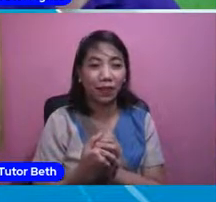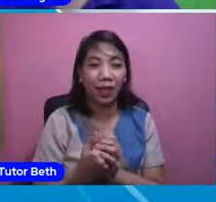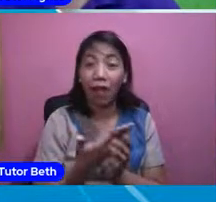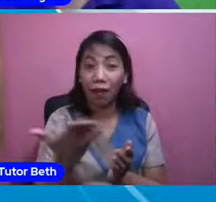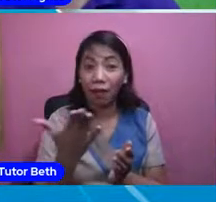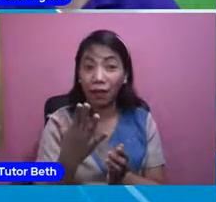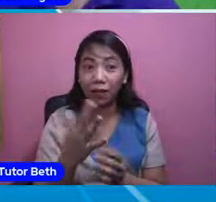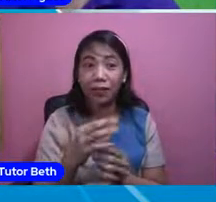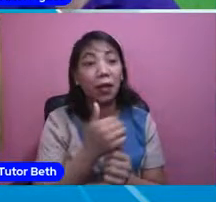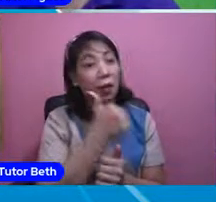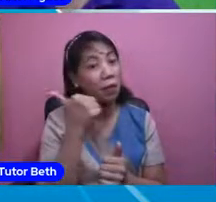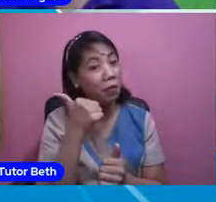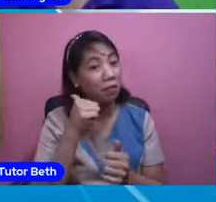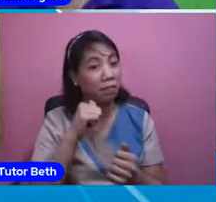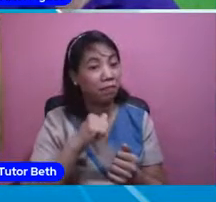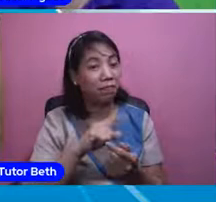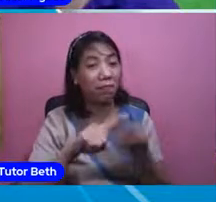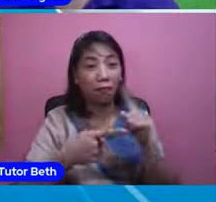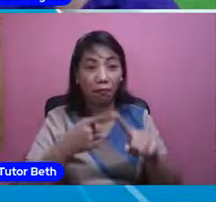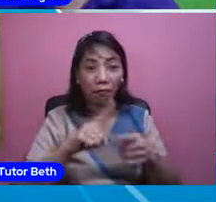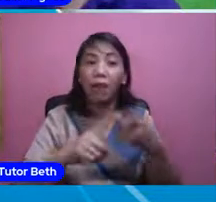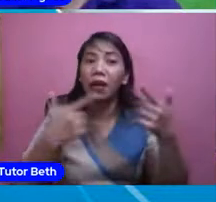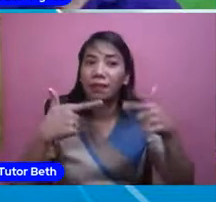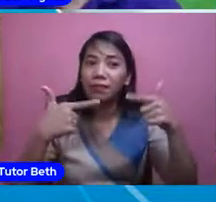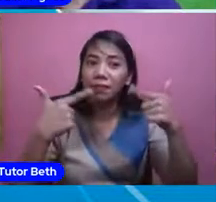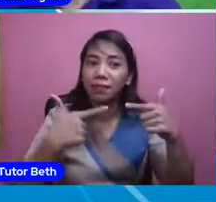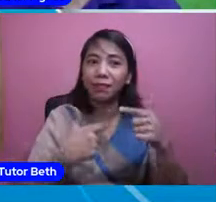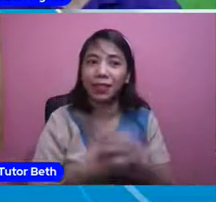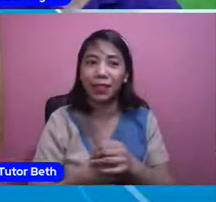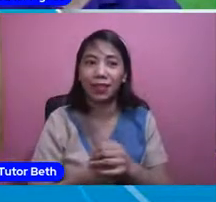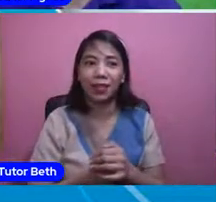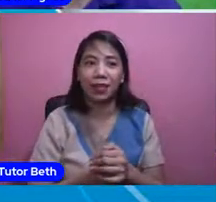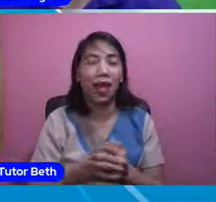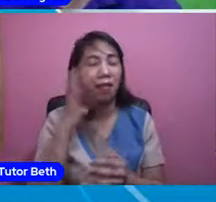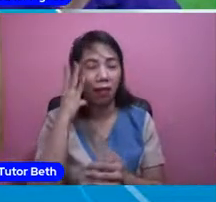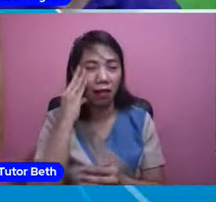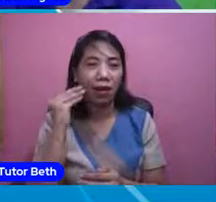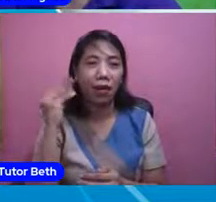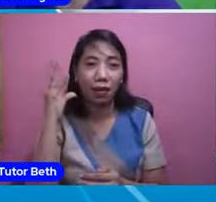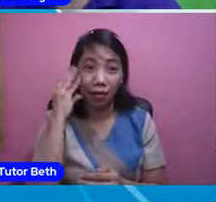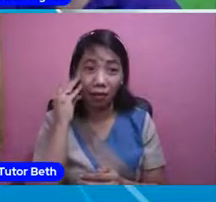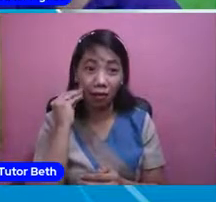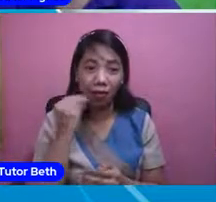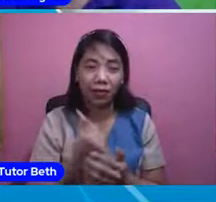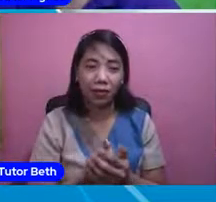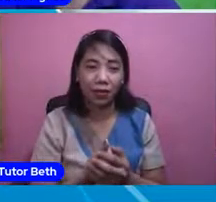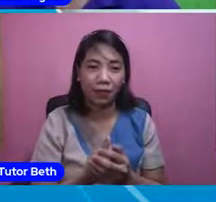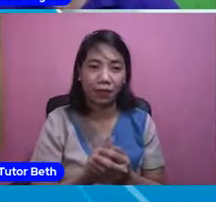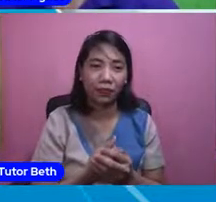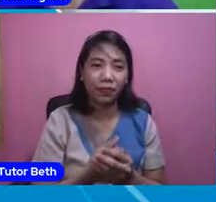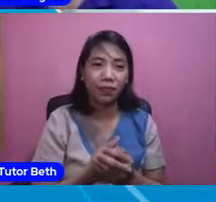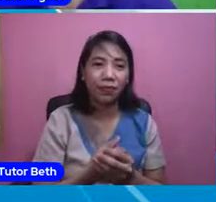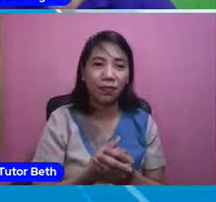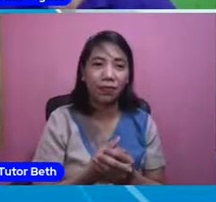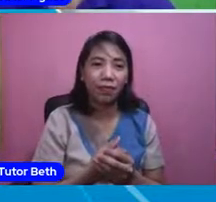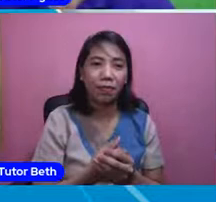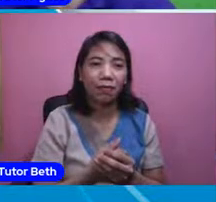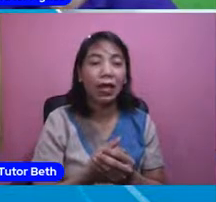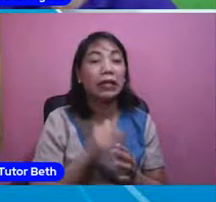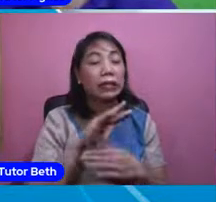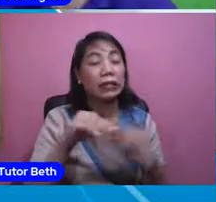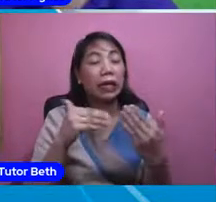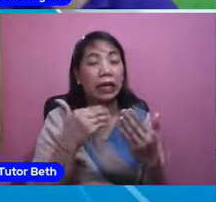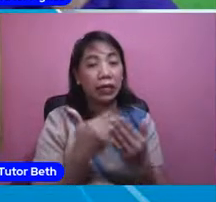mga nararanasan sa buhay ng isang bata. Pwedeng naranasan. Pero diba, sabi natin, lahat ng bata